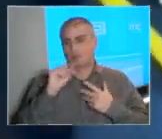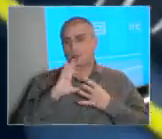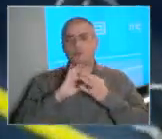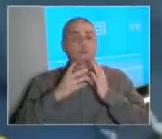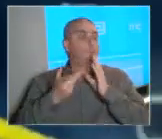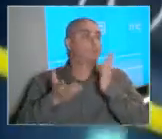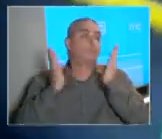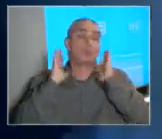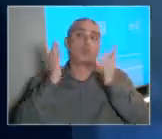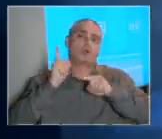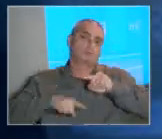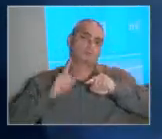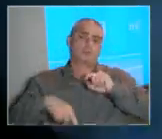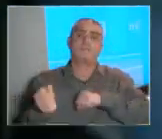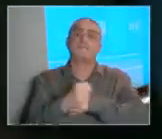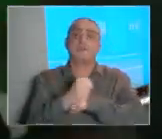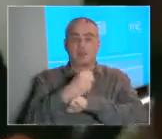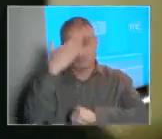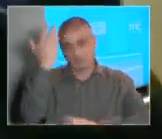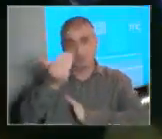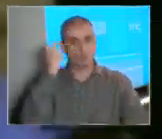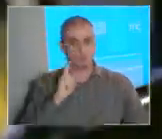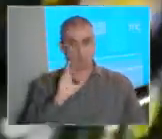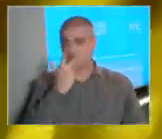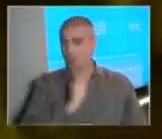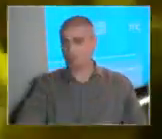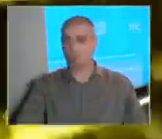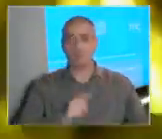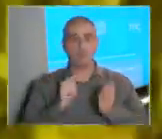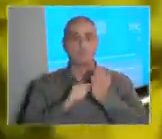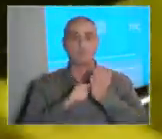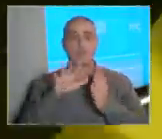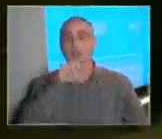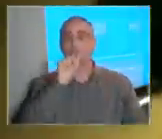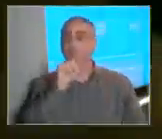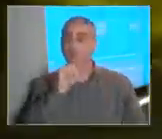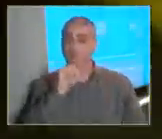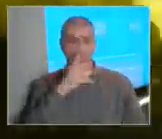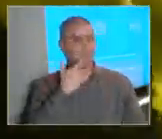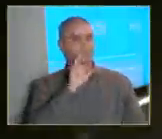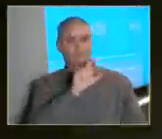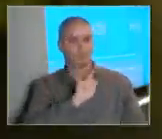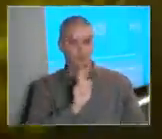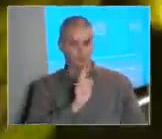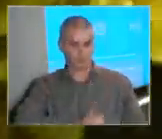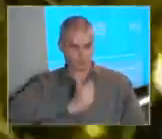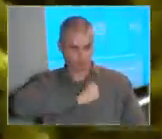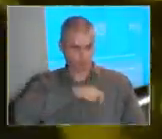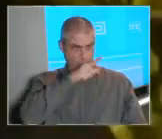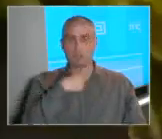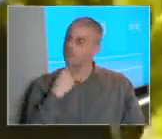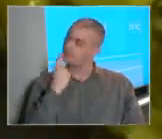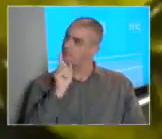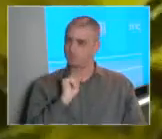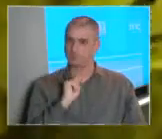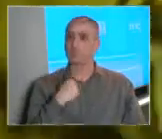שרשרת איומה של מחדלים ידועים מראש. מדוע? משום שהאזור הזה... כלפי מי? כלפי רולף חולדאי? אני תכף אגיד לך על האצבע